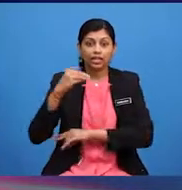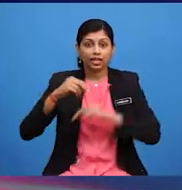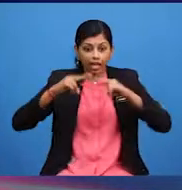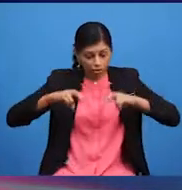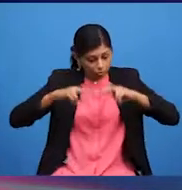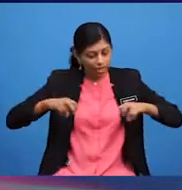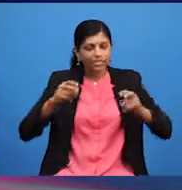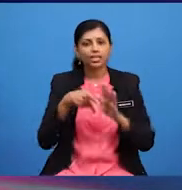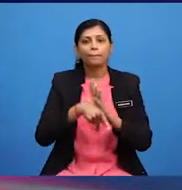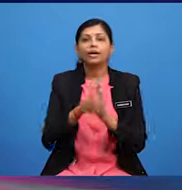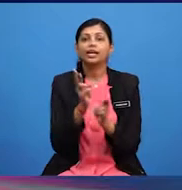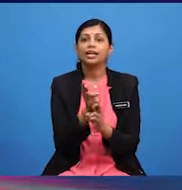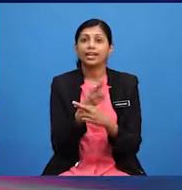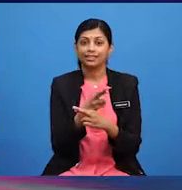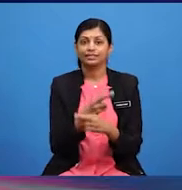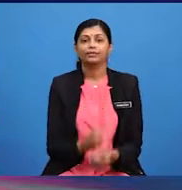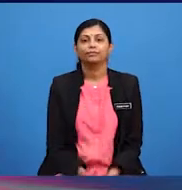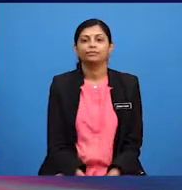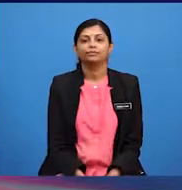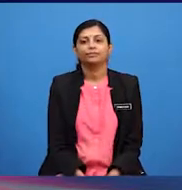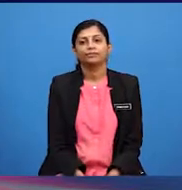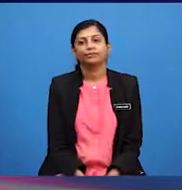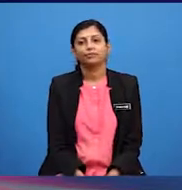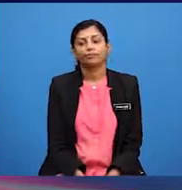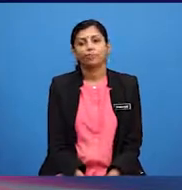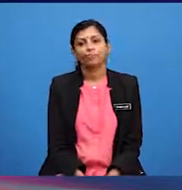atau eksplorasi mereka.